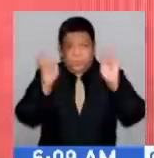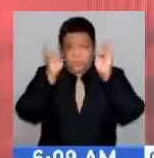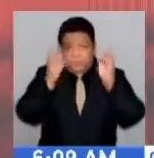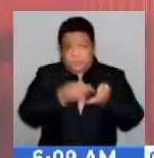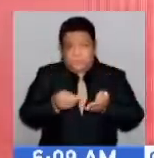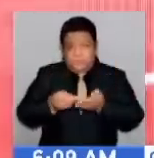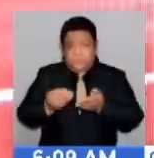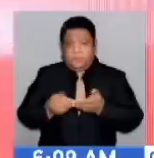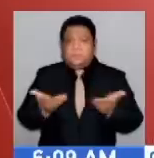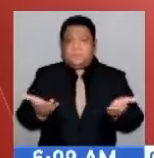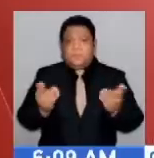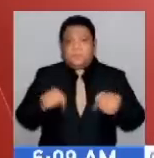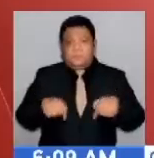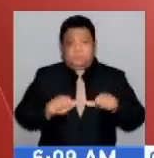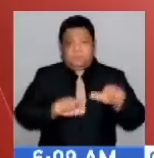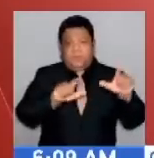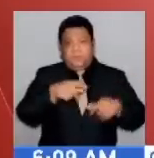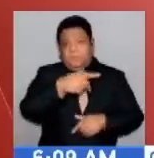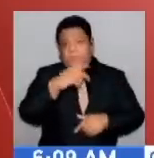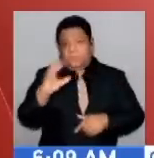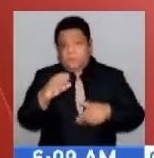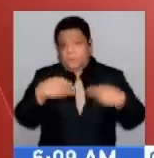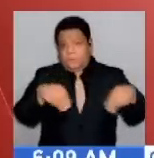Makakasama natin, Susan Enriquez. So,